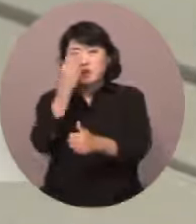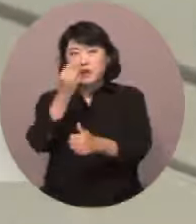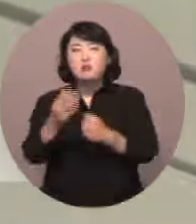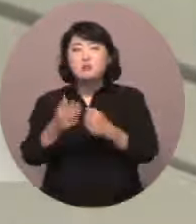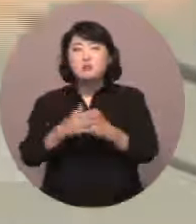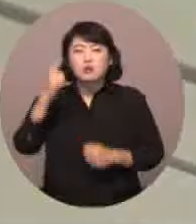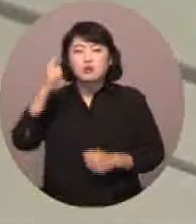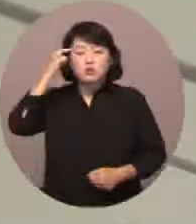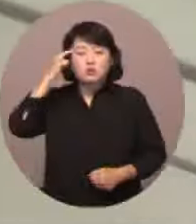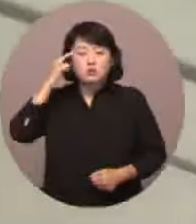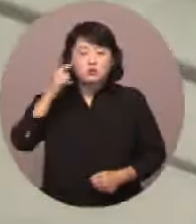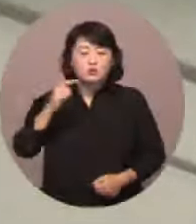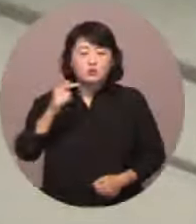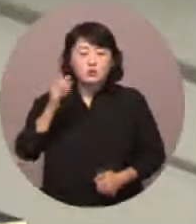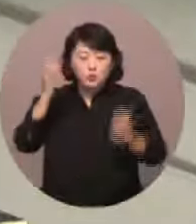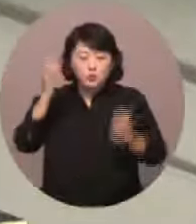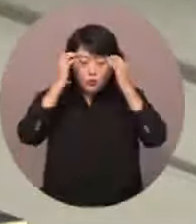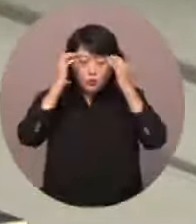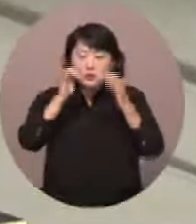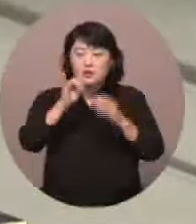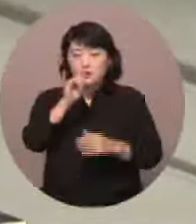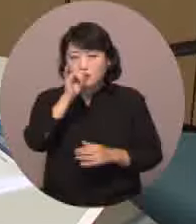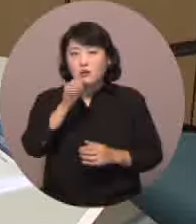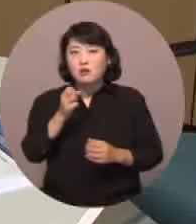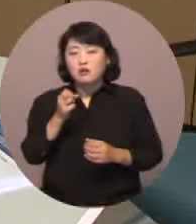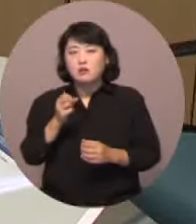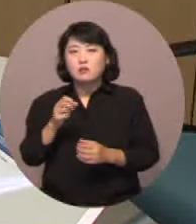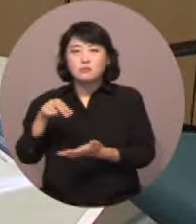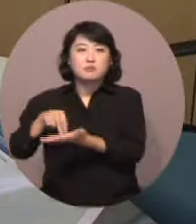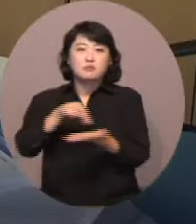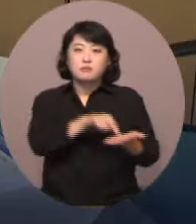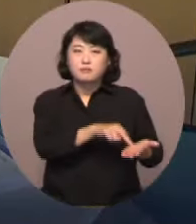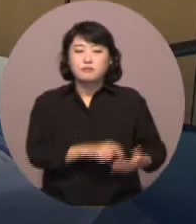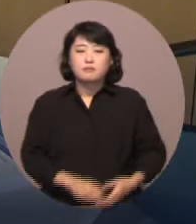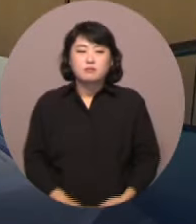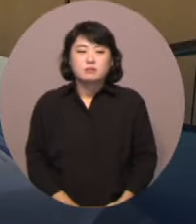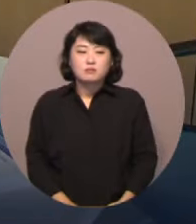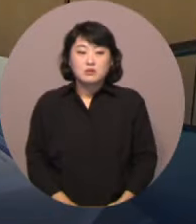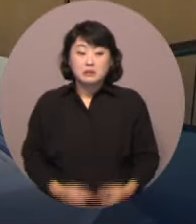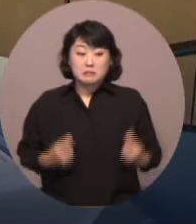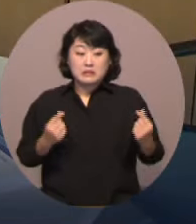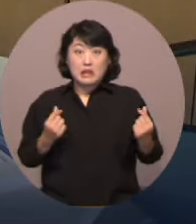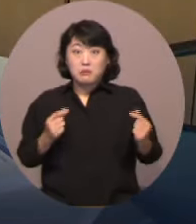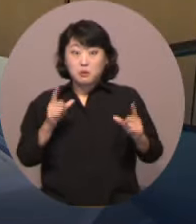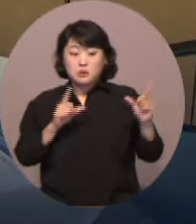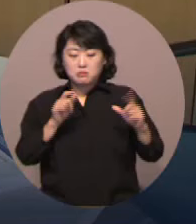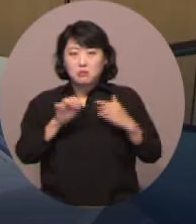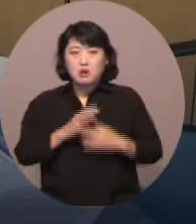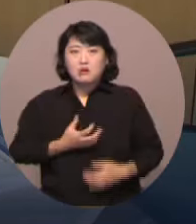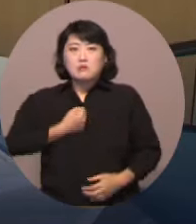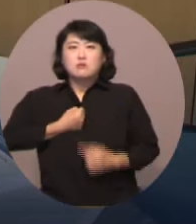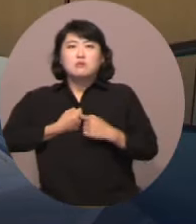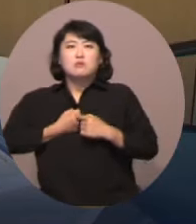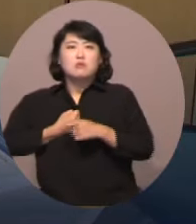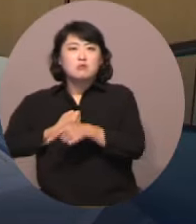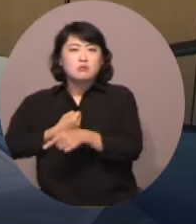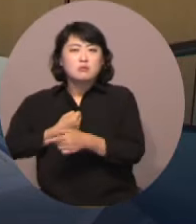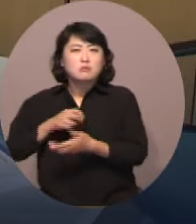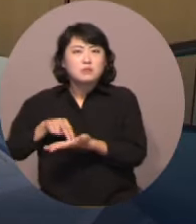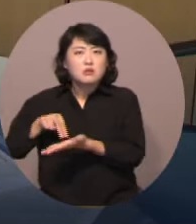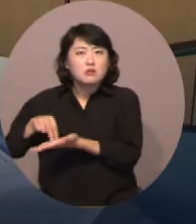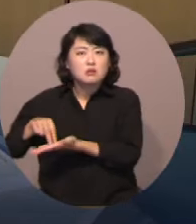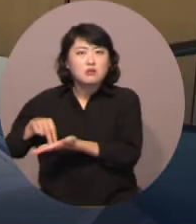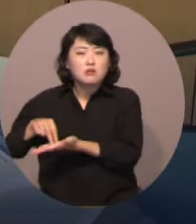극심한 정신적 고통을 호소하고 있습니다. 비슷한 인상착인 아이만 지나가도 흠칫 놀라서 정신과에 가서